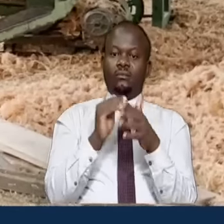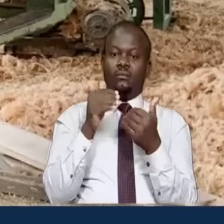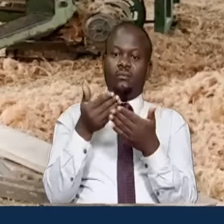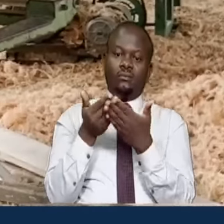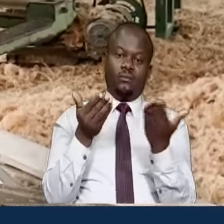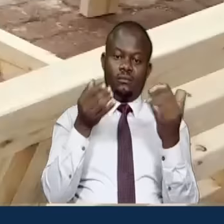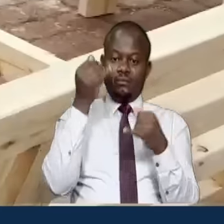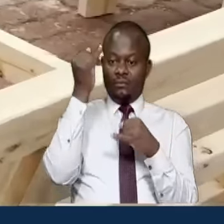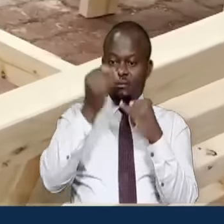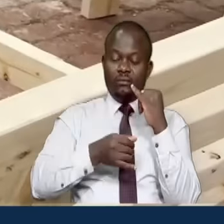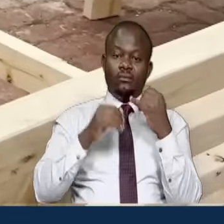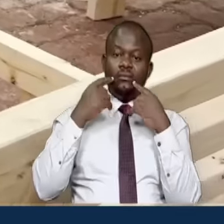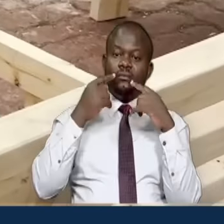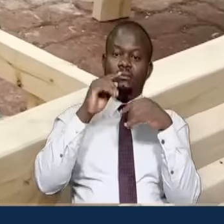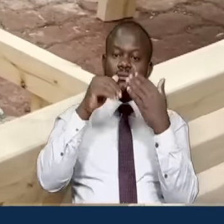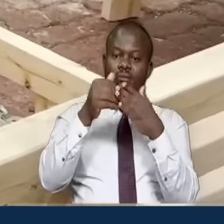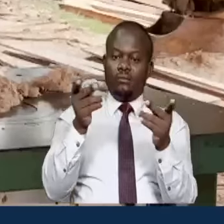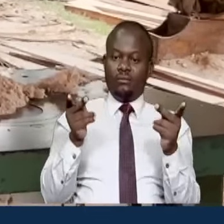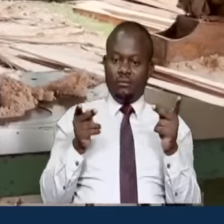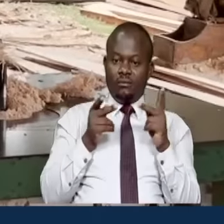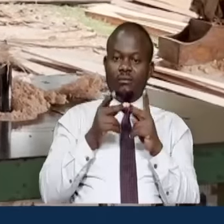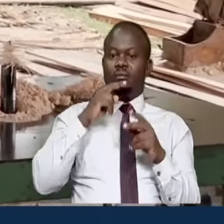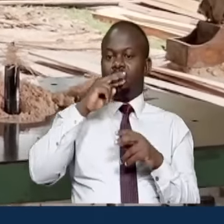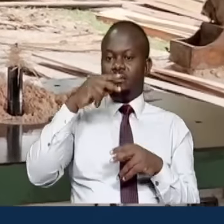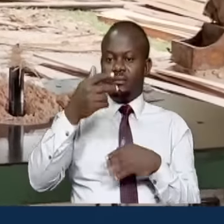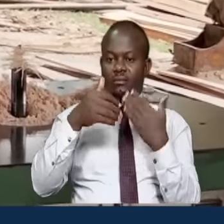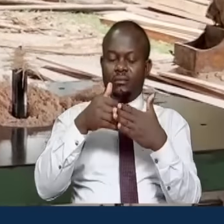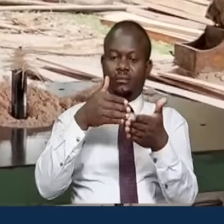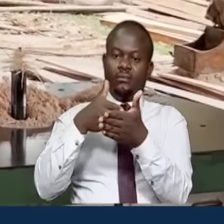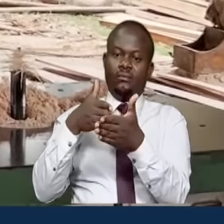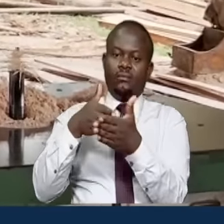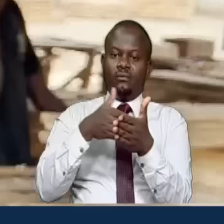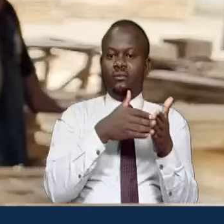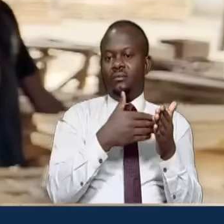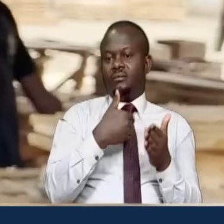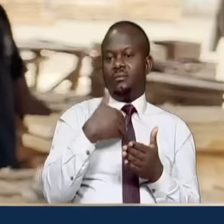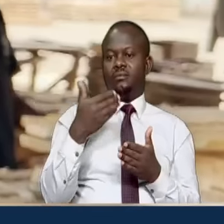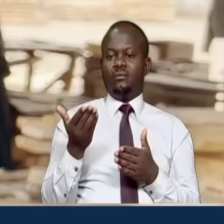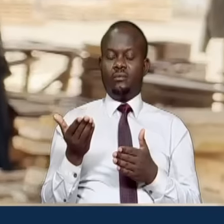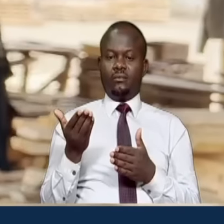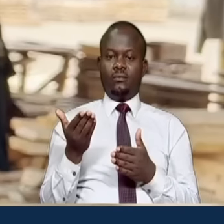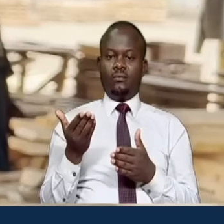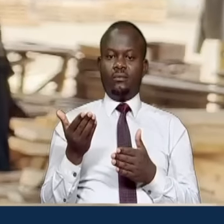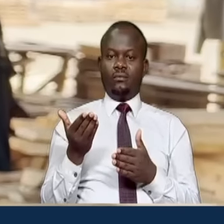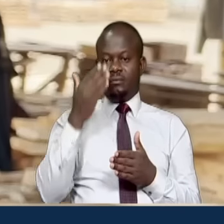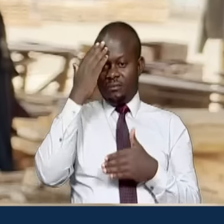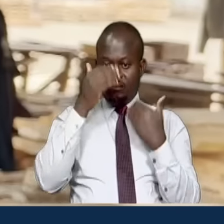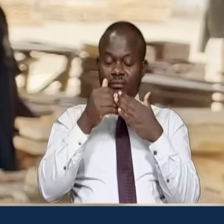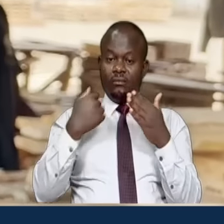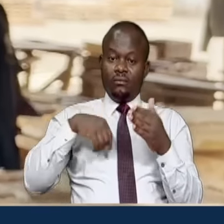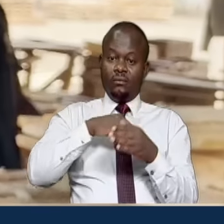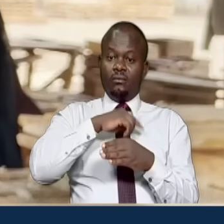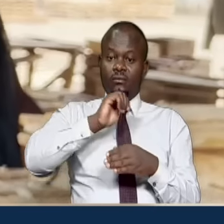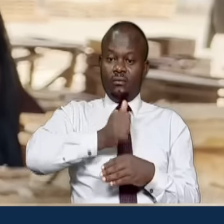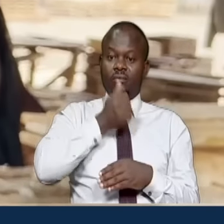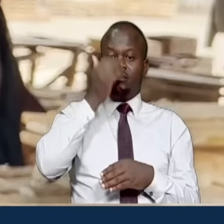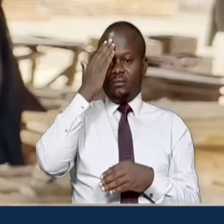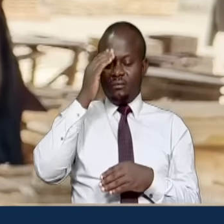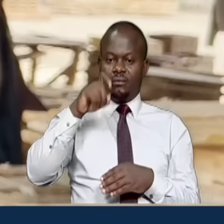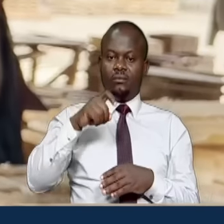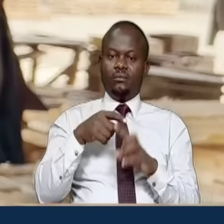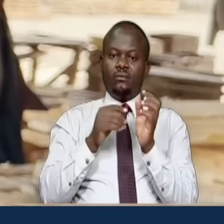amashuri bavuga ko aka gakiriro ari igisubizo ku mbogamizi bahuraga nazo. Ku bwanjye aka gakiriro kaje gakeneye kandi